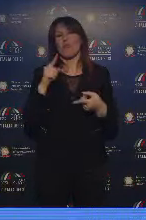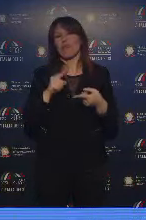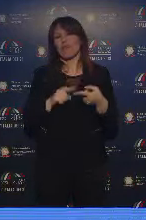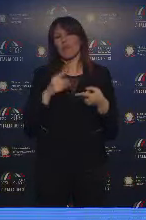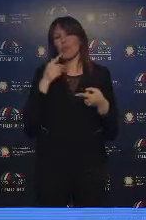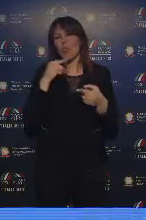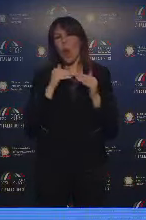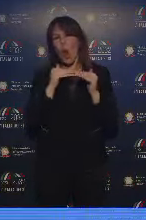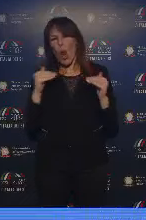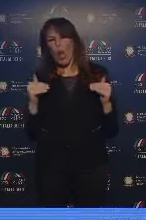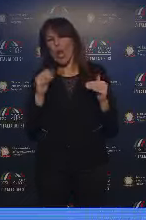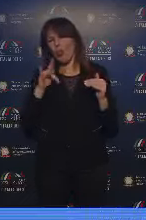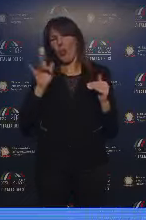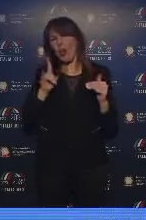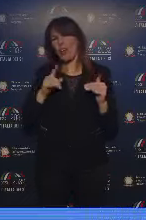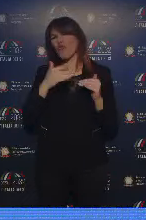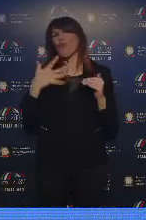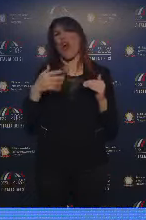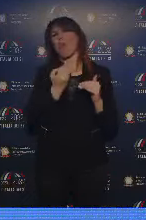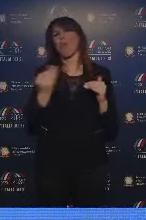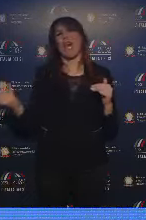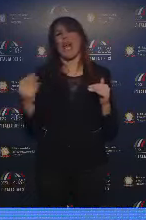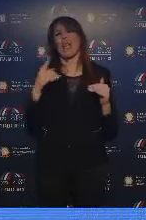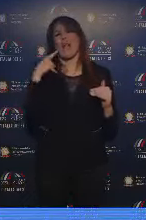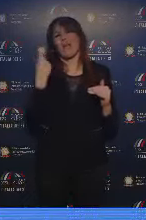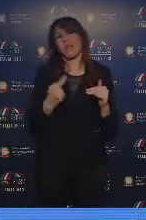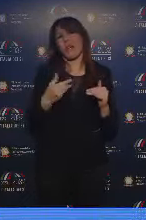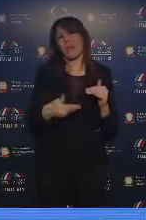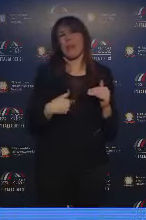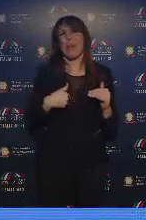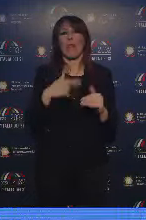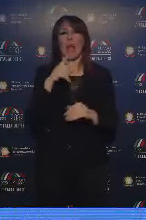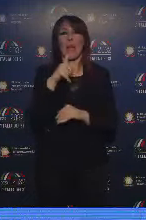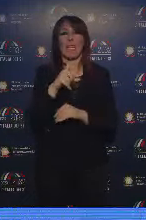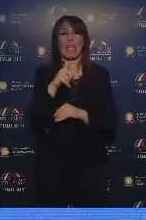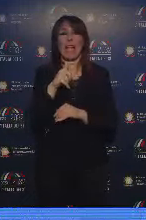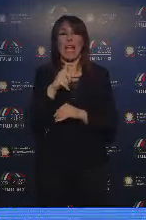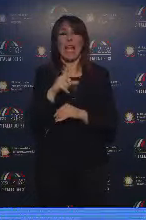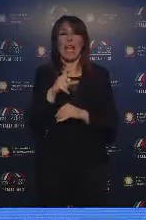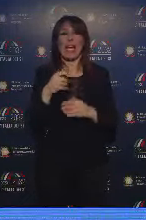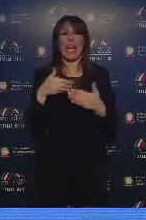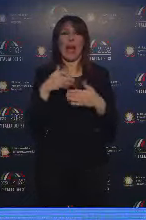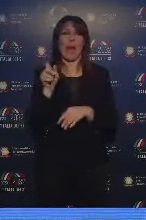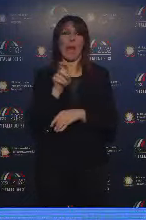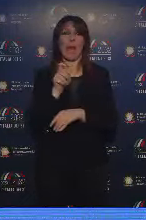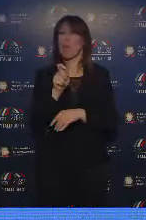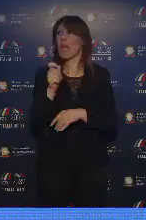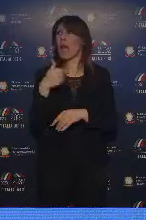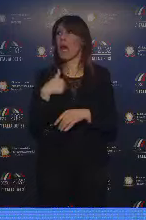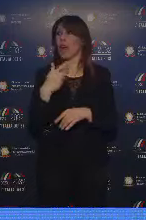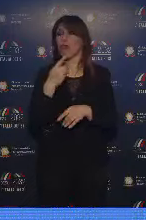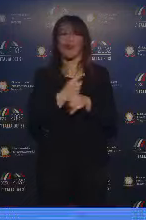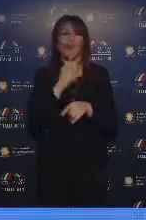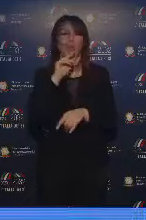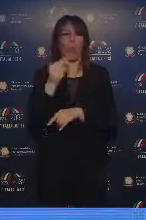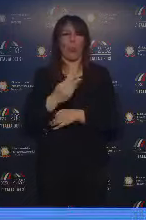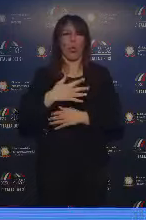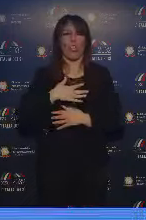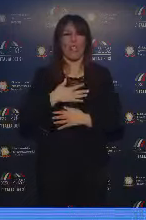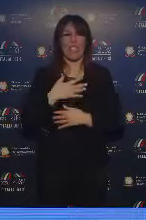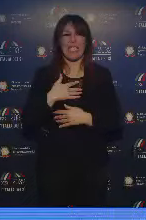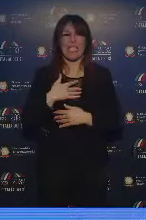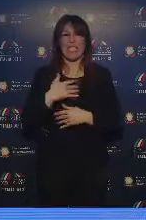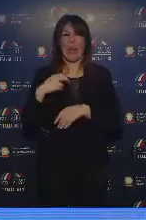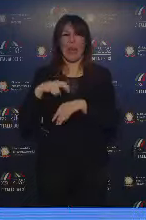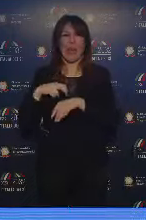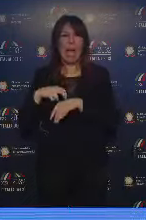quelle che ci sono già Quindi è chiaro ed evidente che il bicchiere di Aglianico che ho bevuto oggi a pranzo dal mio punto di vista dal punto di vista di tanti medici